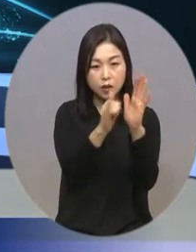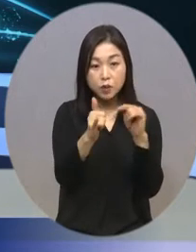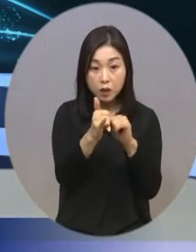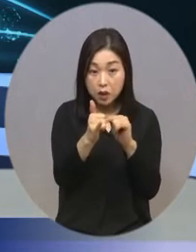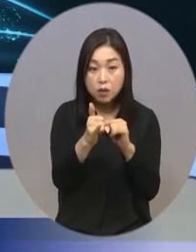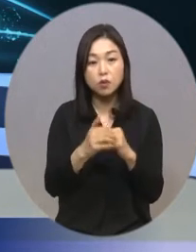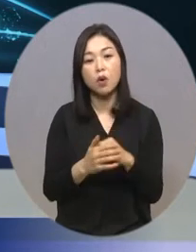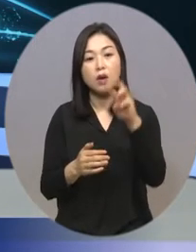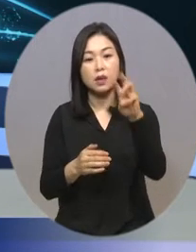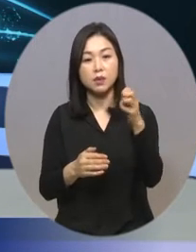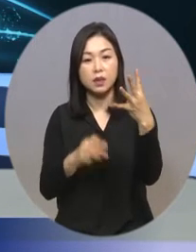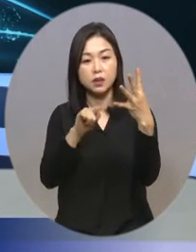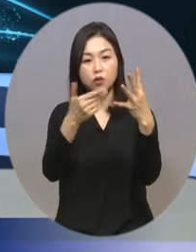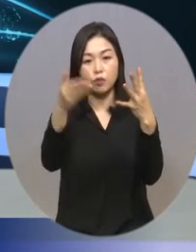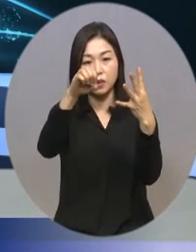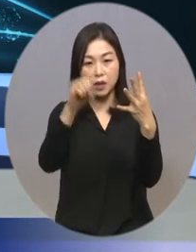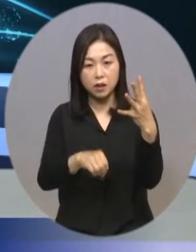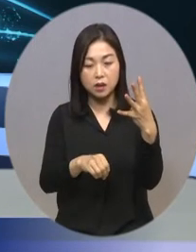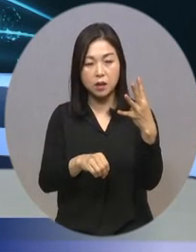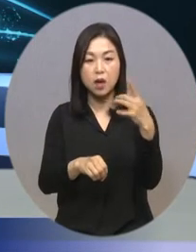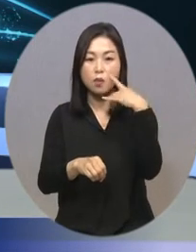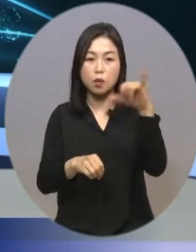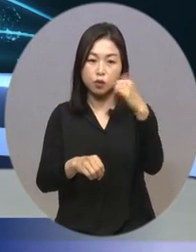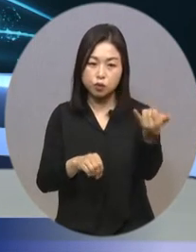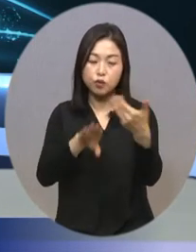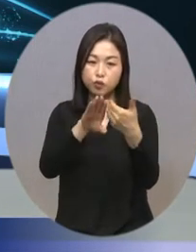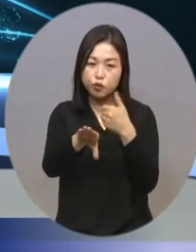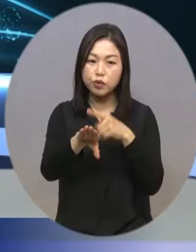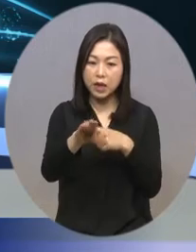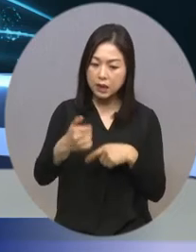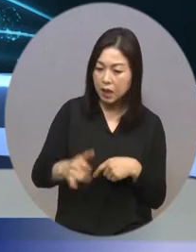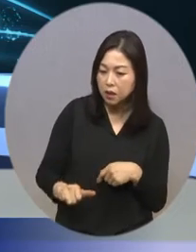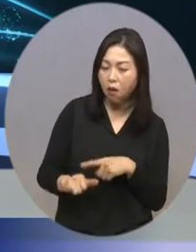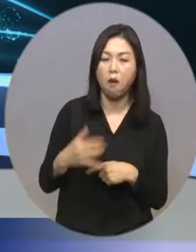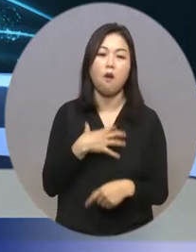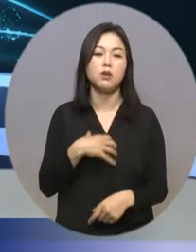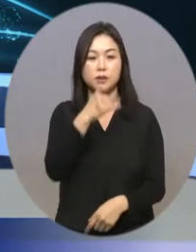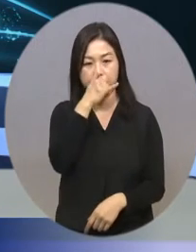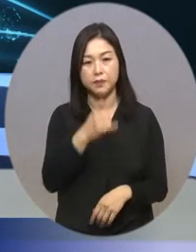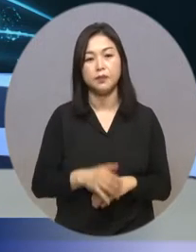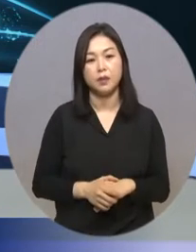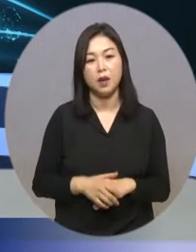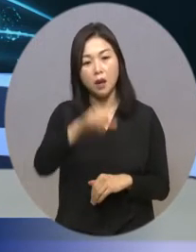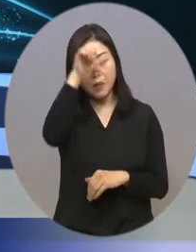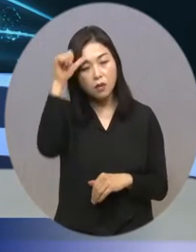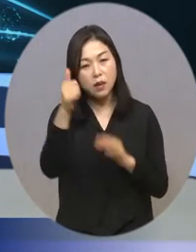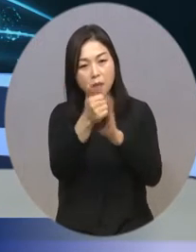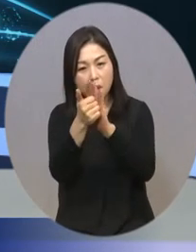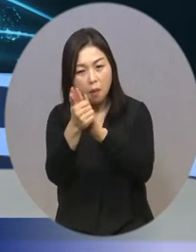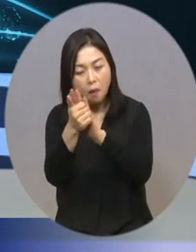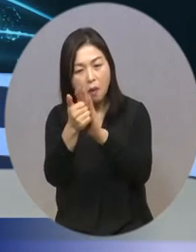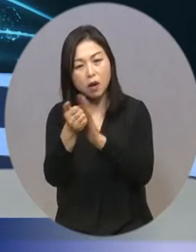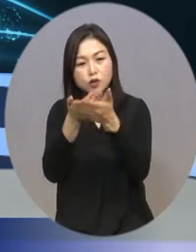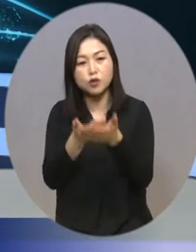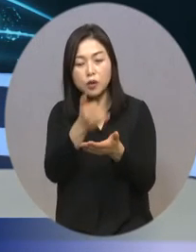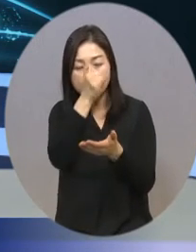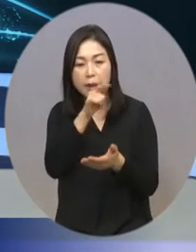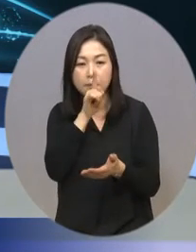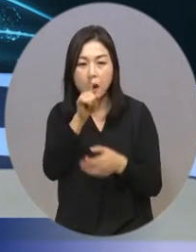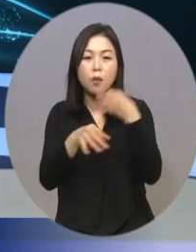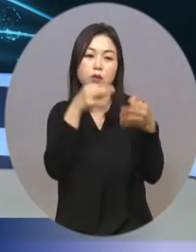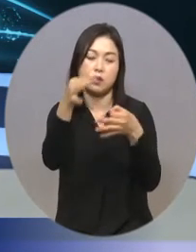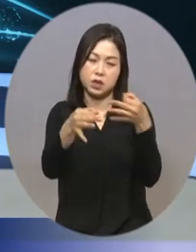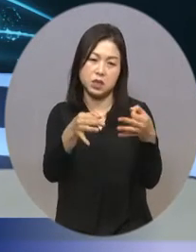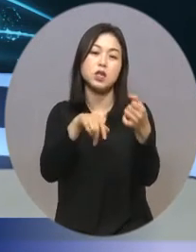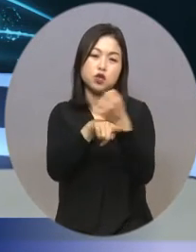34.9%가 보호자 사후에 대한 막막함을 걱정하고 있었습니다 평생 돌봄 강화를 외치는 목소리의 이유가 여기에